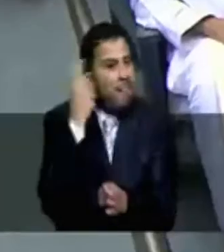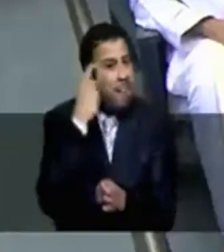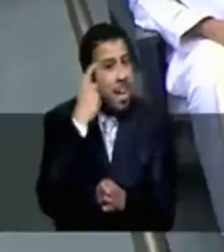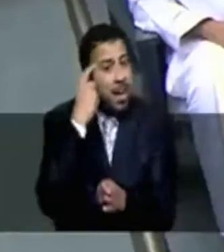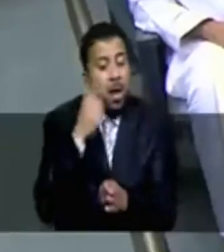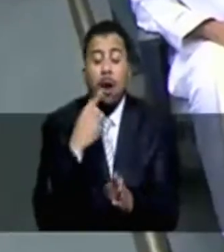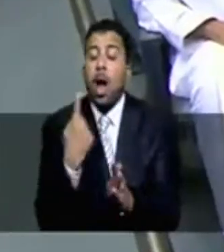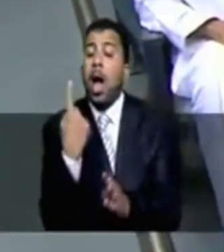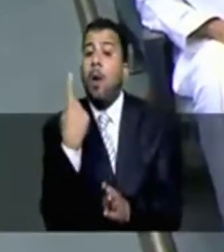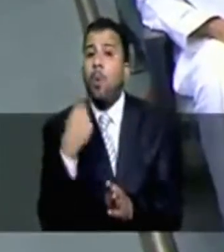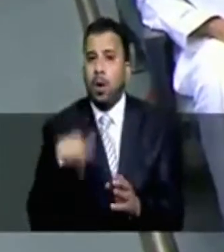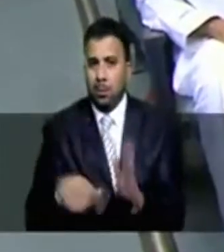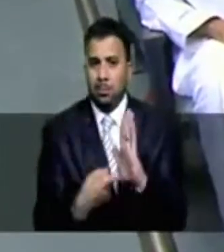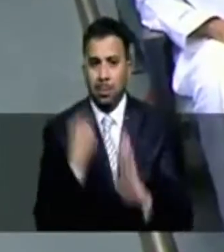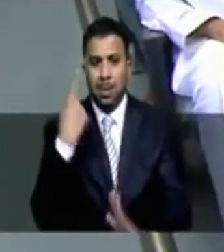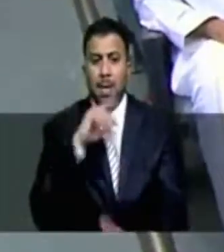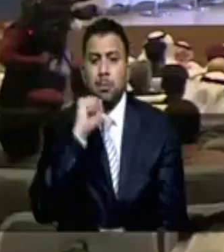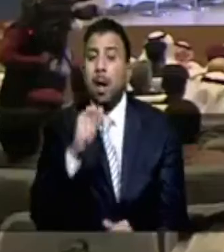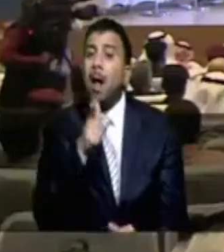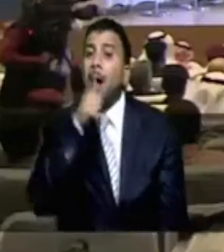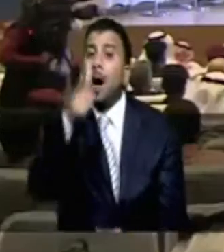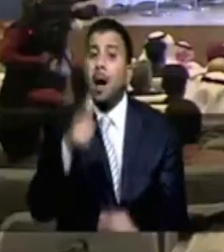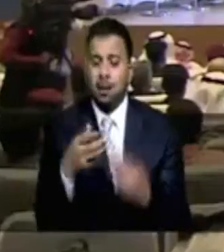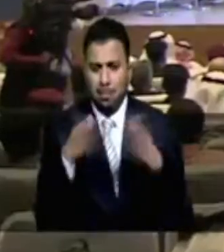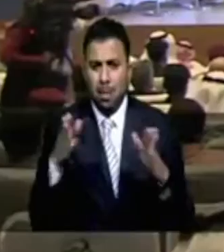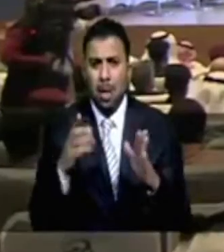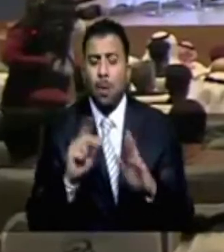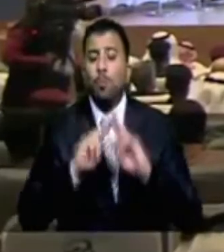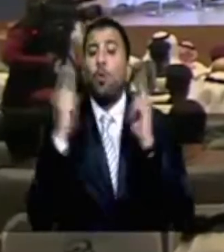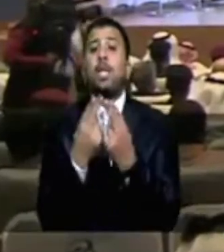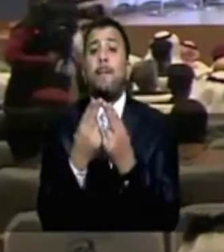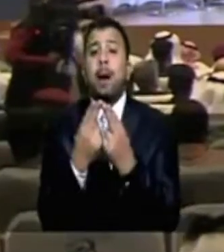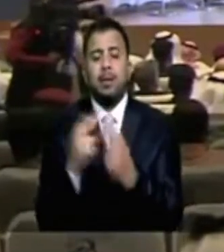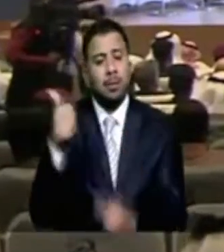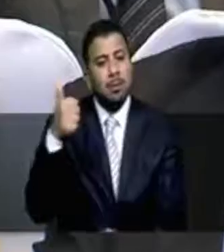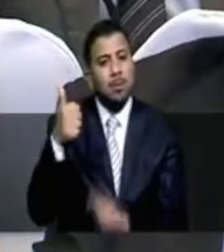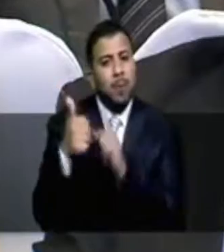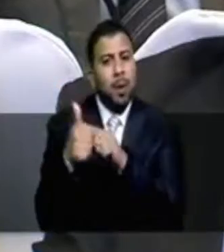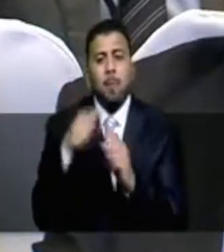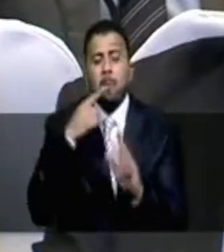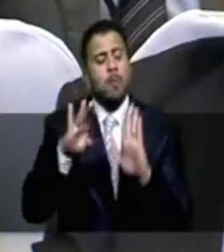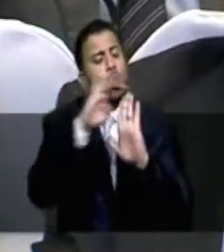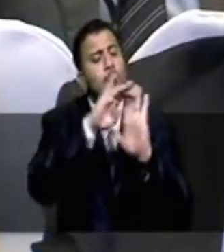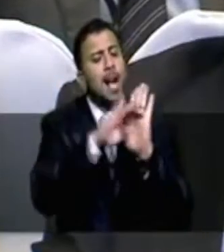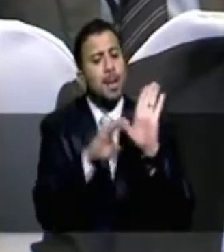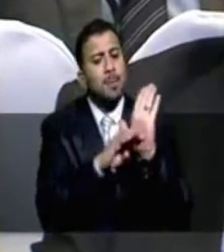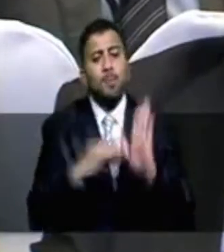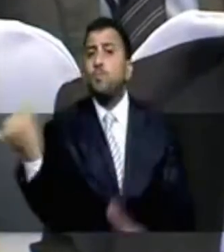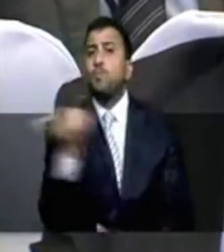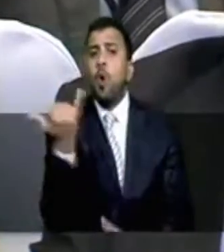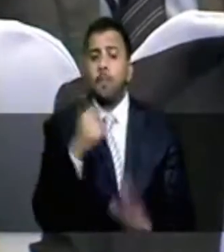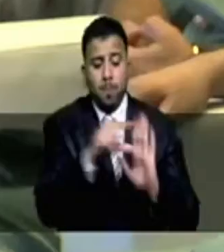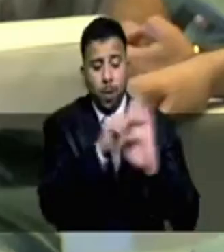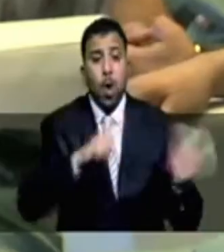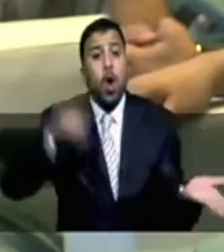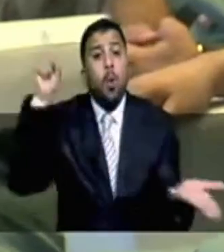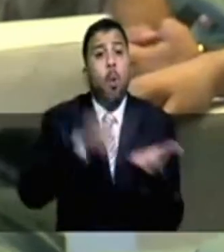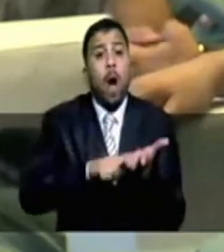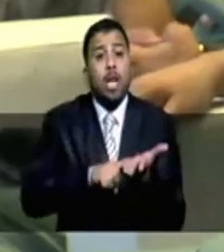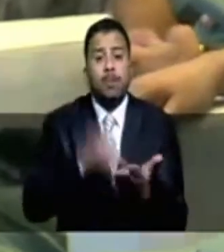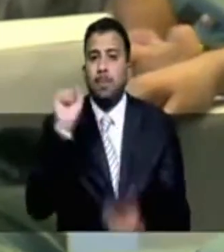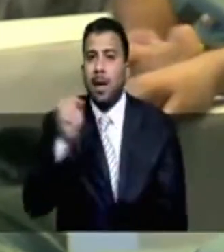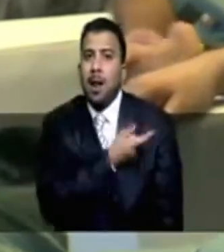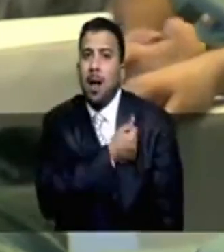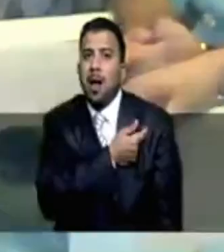الأولى. وأشاد سموه بإطلاق النسخة الأولى من المؤتمر، والذي يعد من أهم المواضيع الواجب على الأجهزة